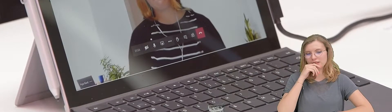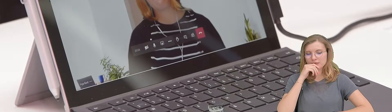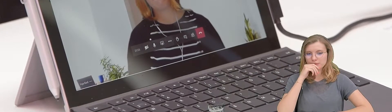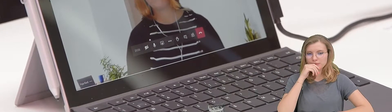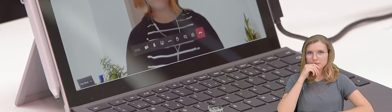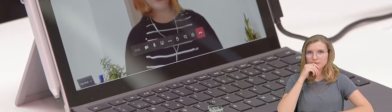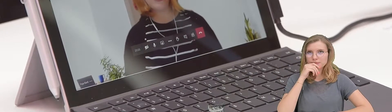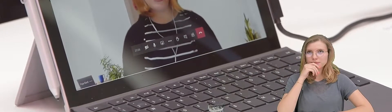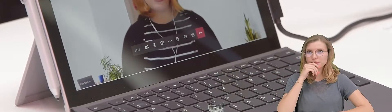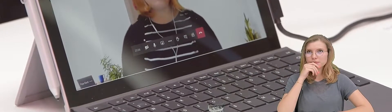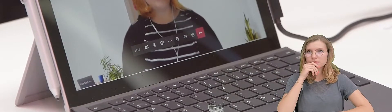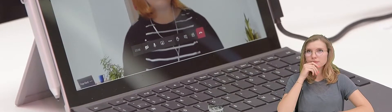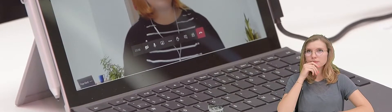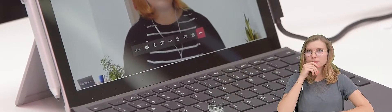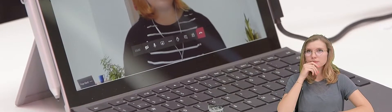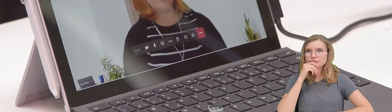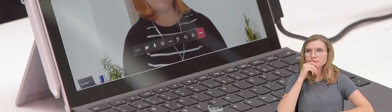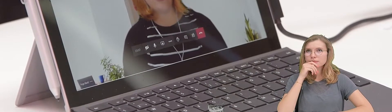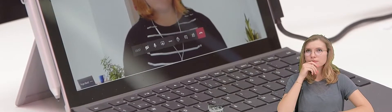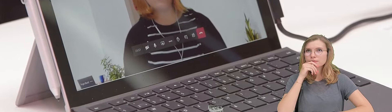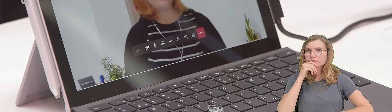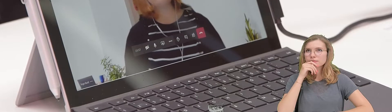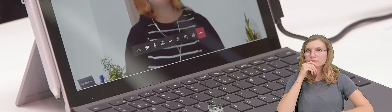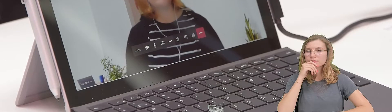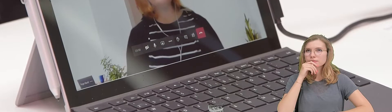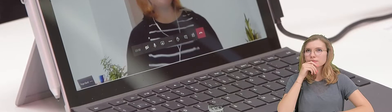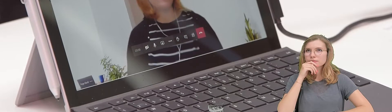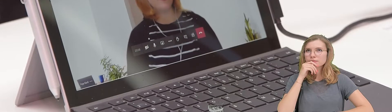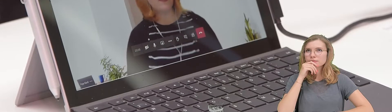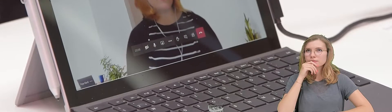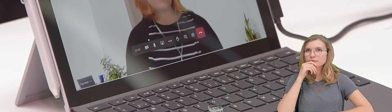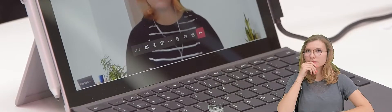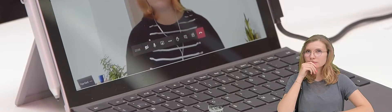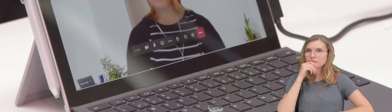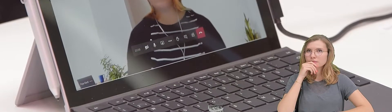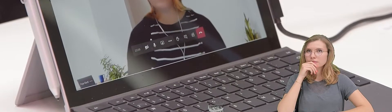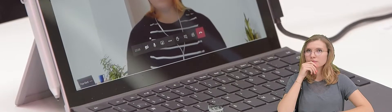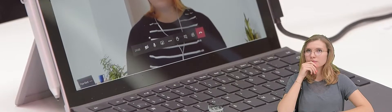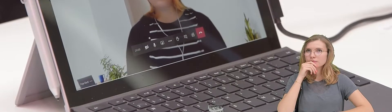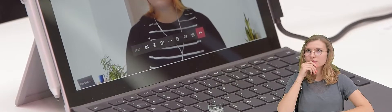machen? Also erstmal kann man ja sagen, dadurch, dass sie so beliebt sind,